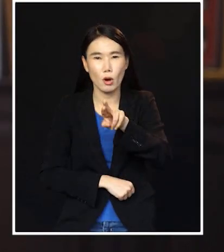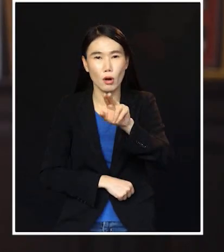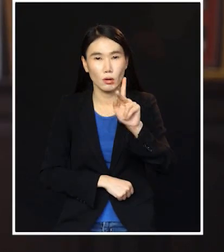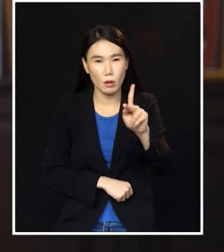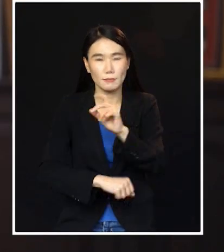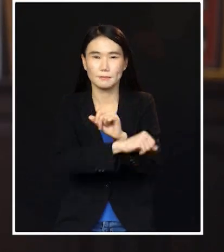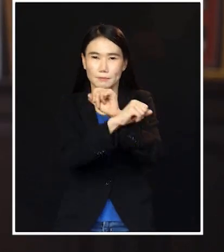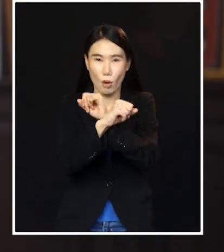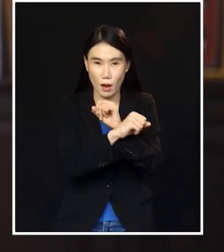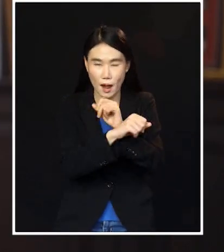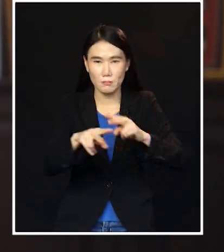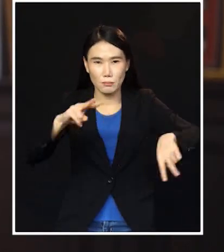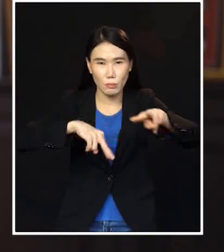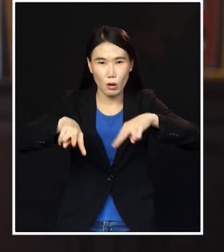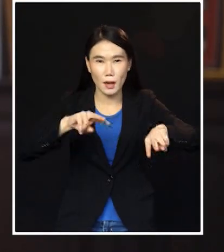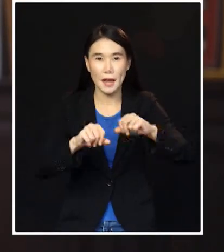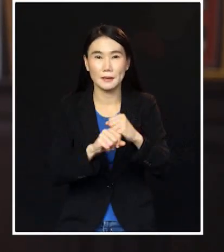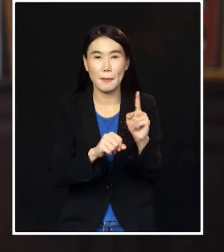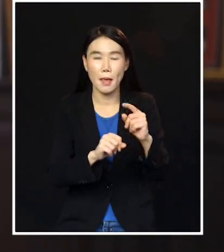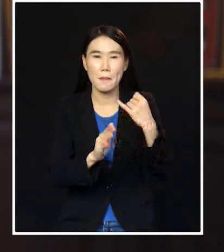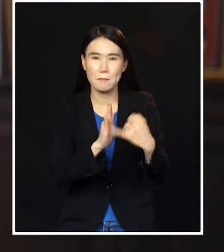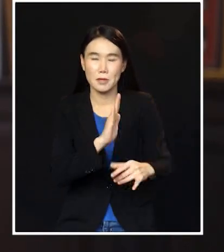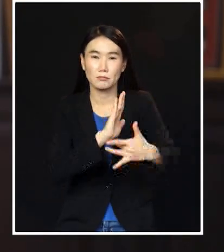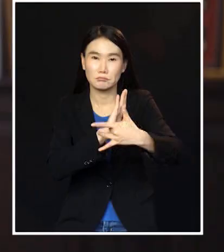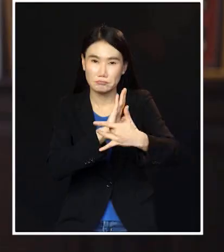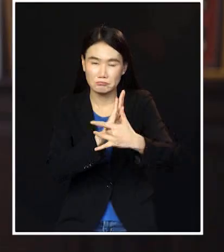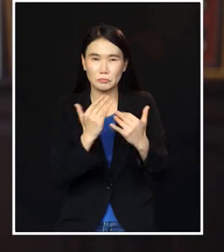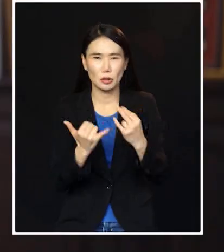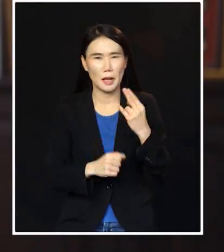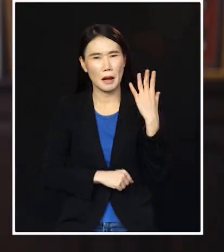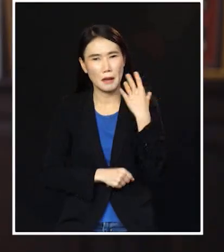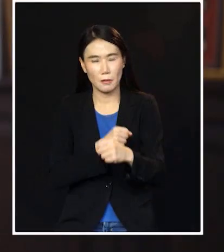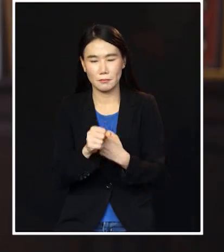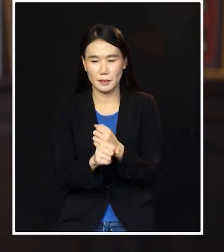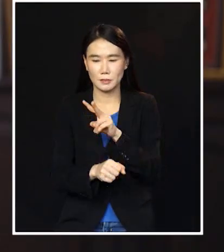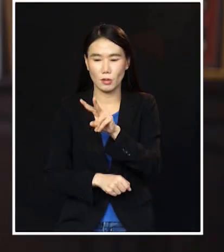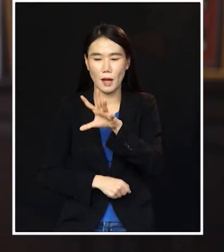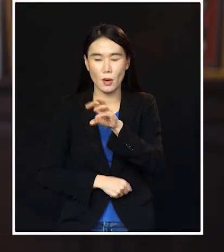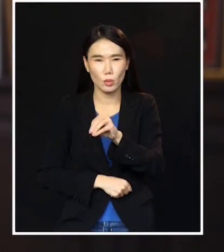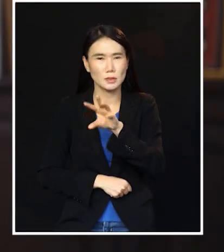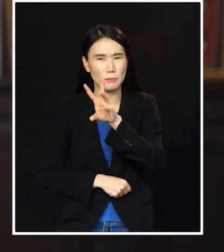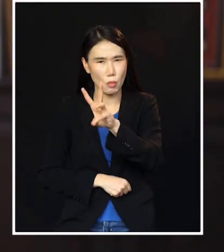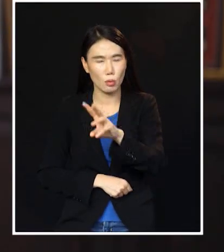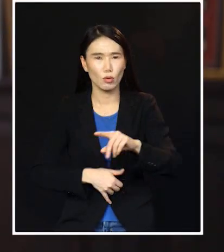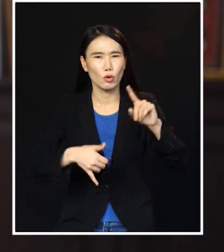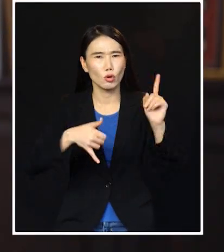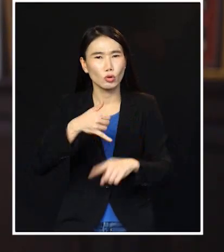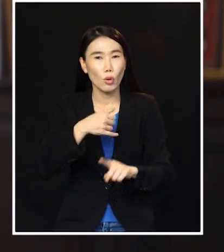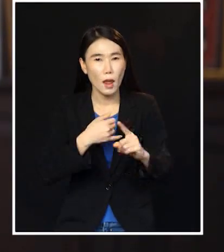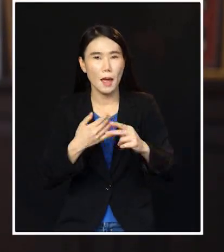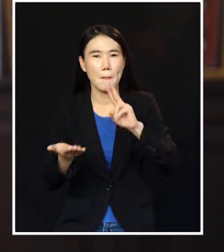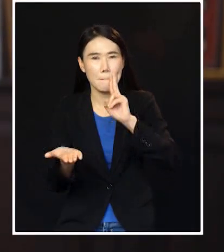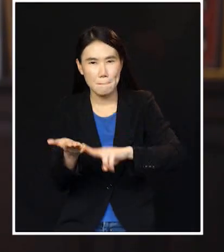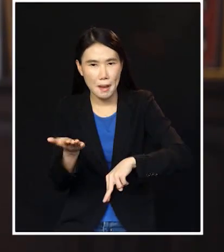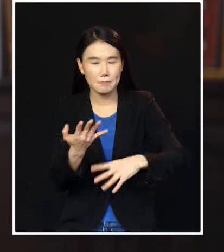กำหนดมาตรการป้องกันและปราบปรามอาชญากรรมทางเทคโนโลยีซึ่งออกมาในปี2566